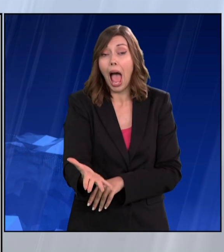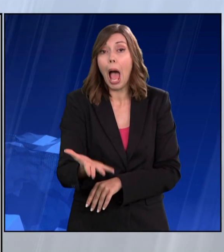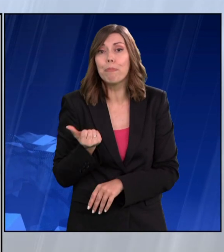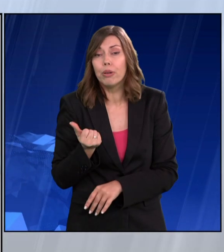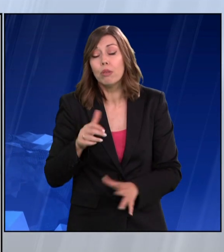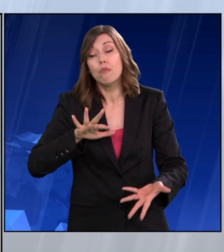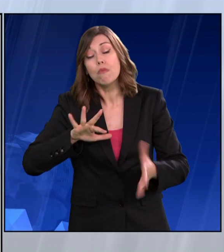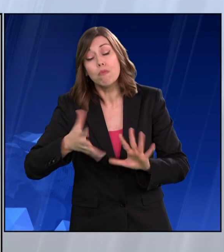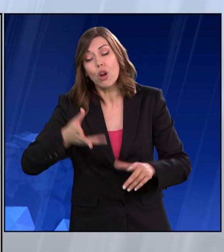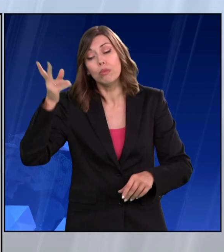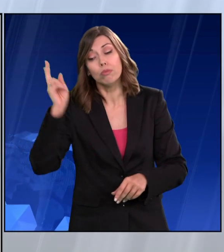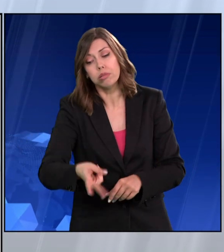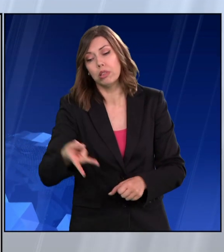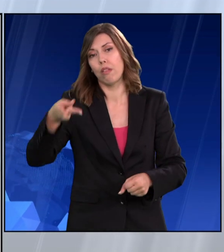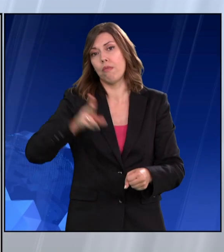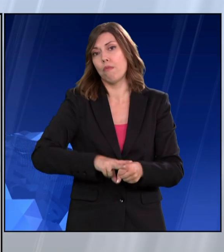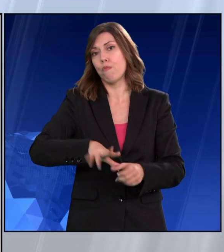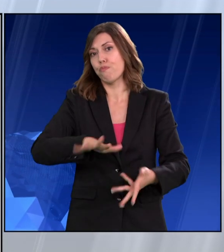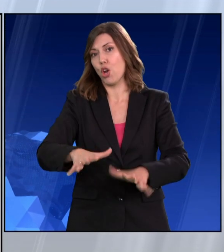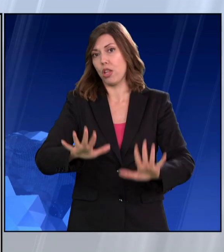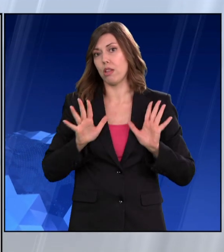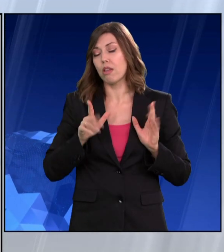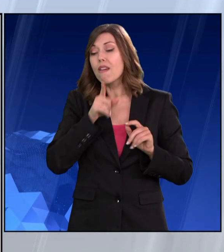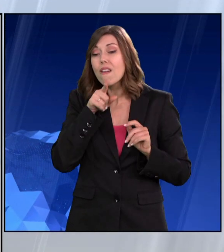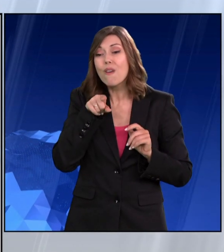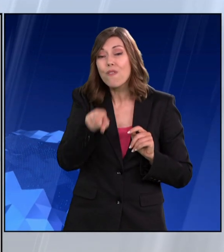ζωή του παιδιού. Είναι αυτό που λέμε διεισδυτικός